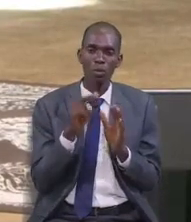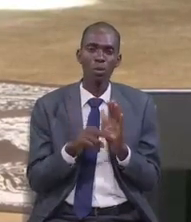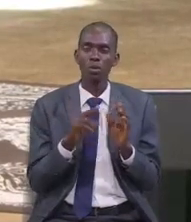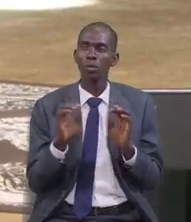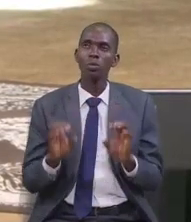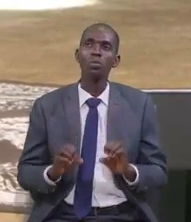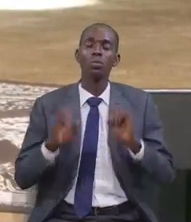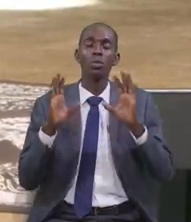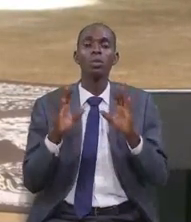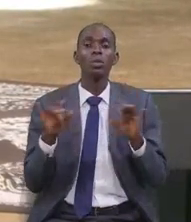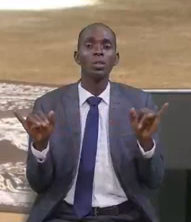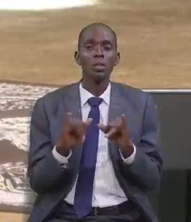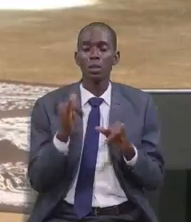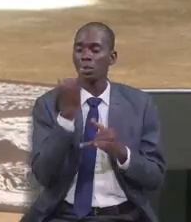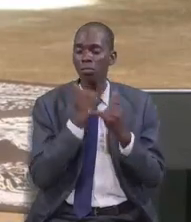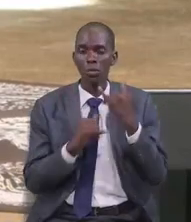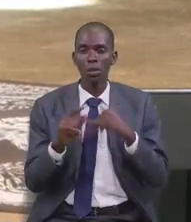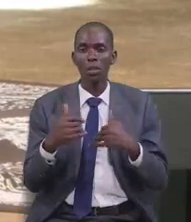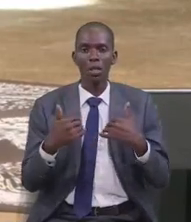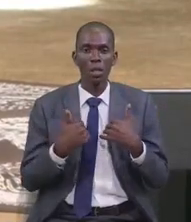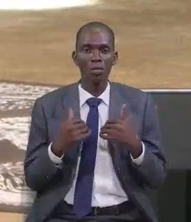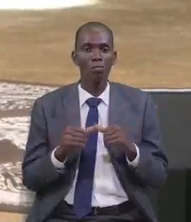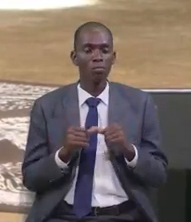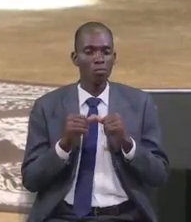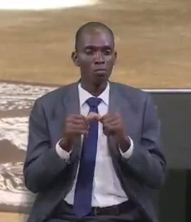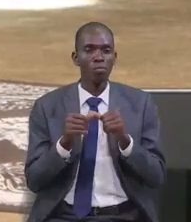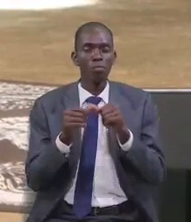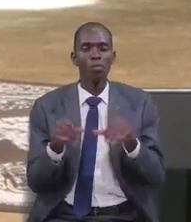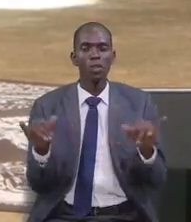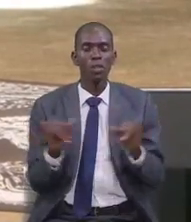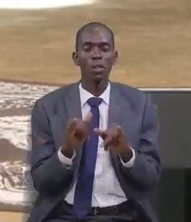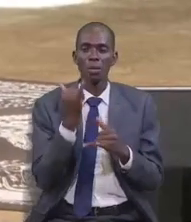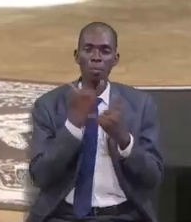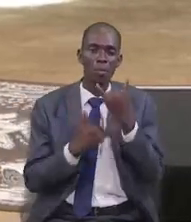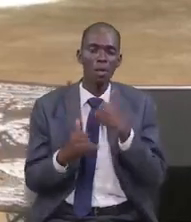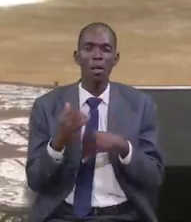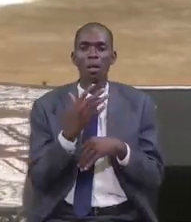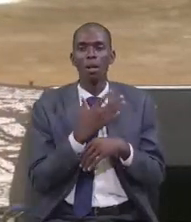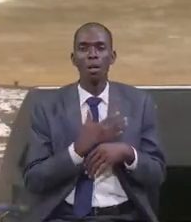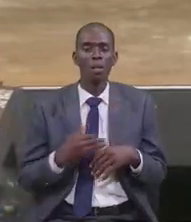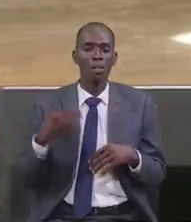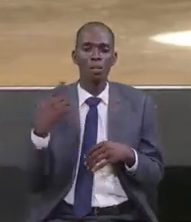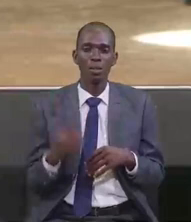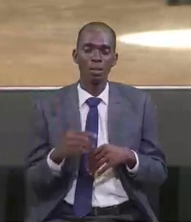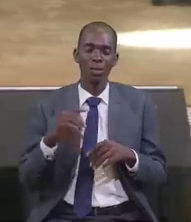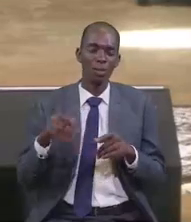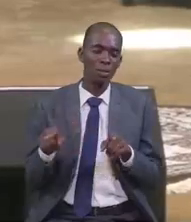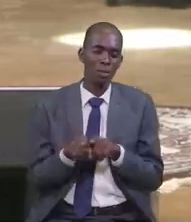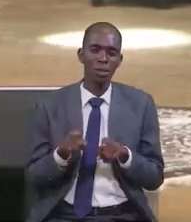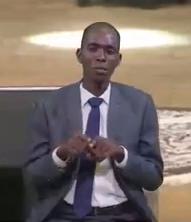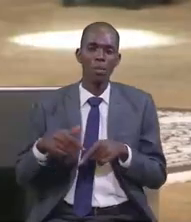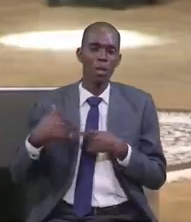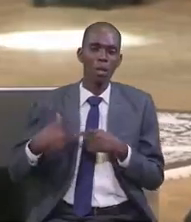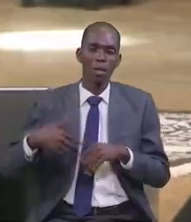mêmes erreurs qu'il faisait, il continue de faire les mêmes erreurs et le même endurcissement de